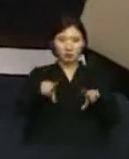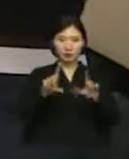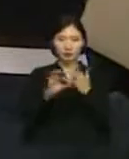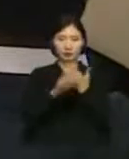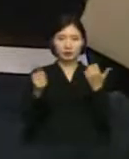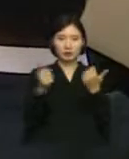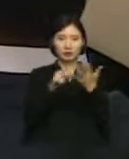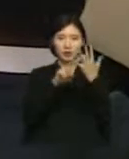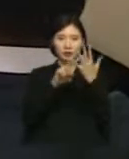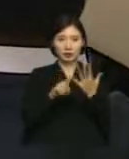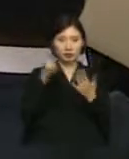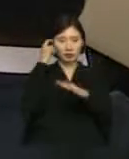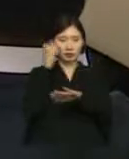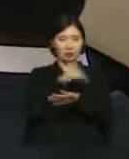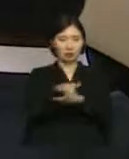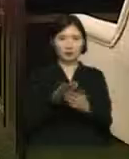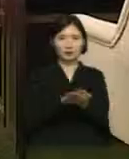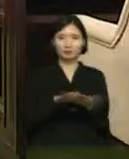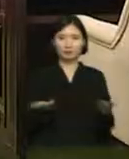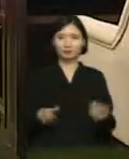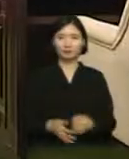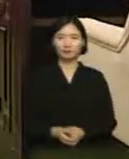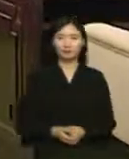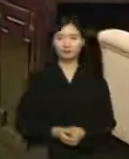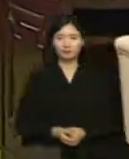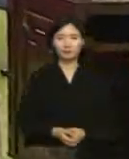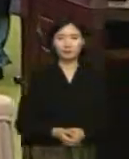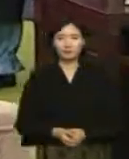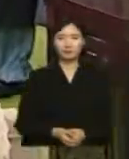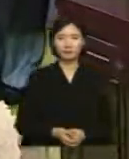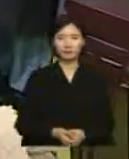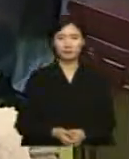임시회를 마무리할 예정입니다. 딜라이브 서울 경기 케이블TV 송지현입니다.